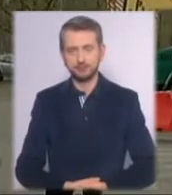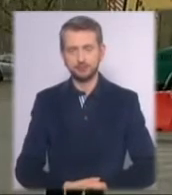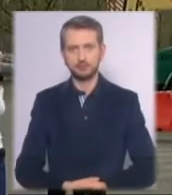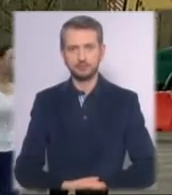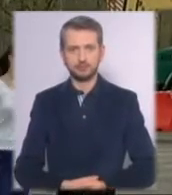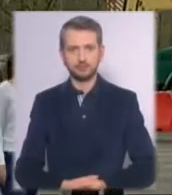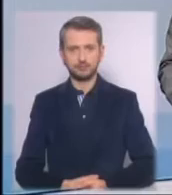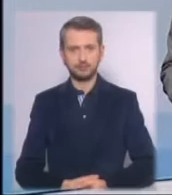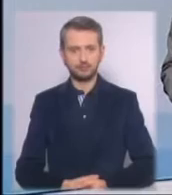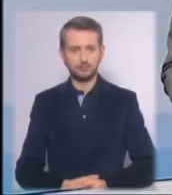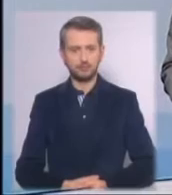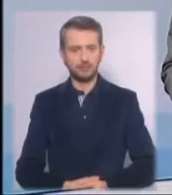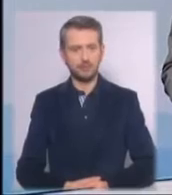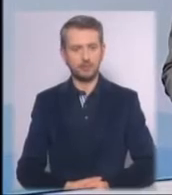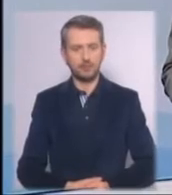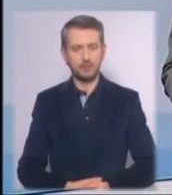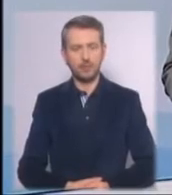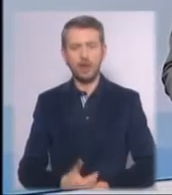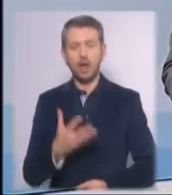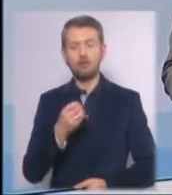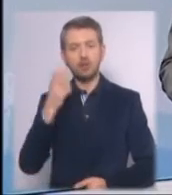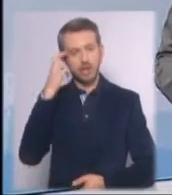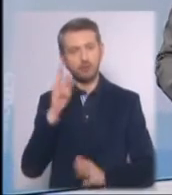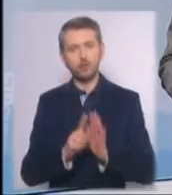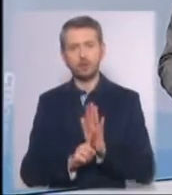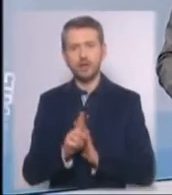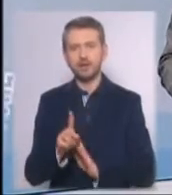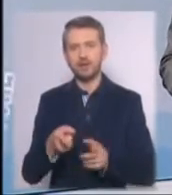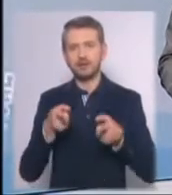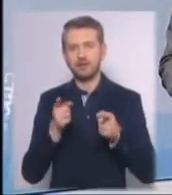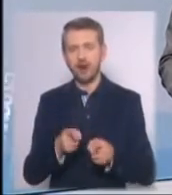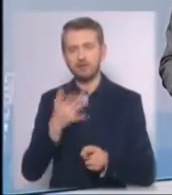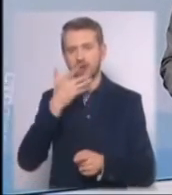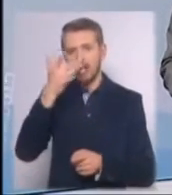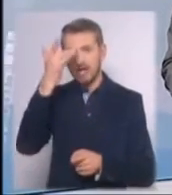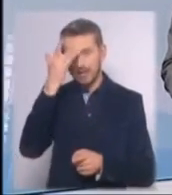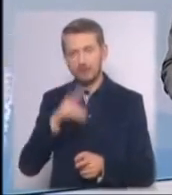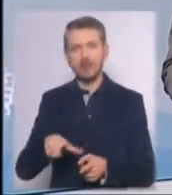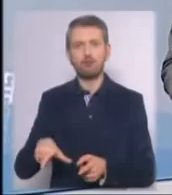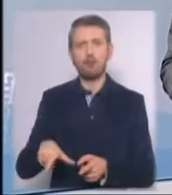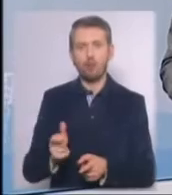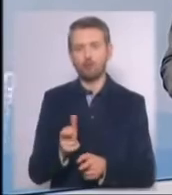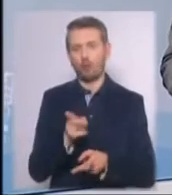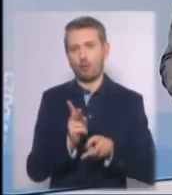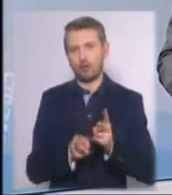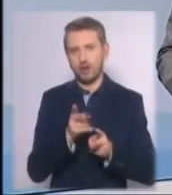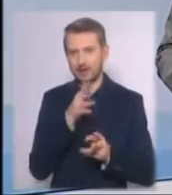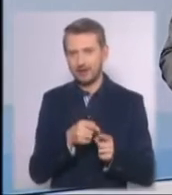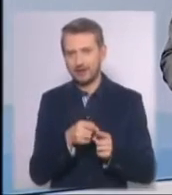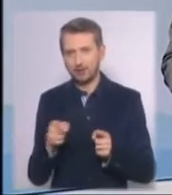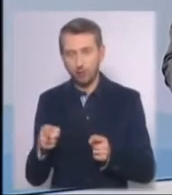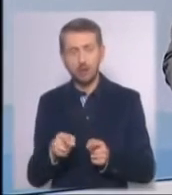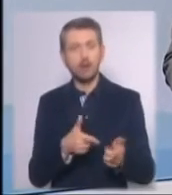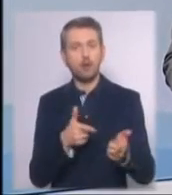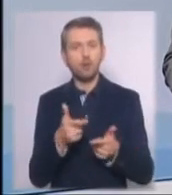Київ. А ще в столиці розпочався справжній літній дорожньо-кулінарний сезон. Автодорівці готують